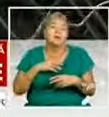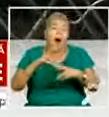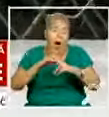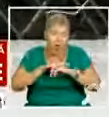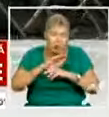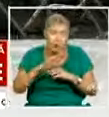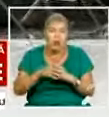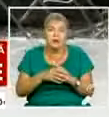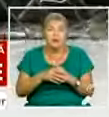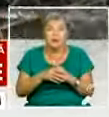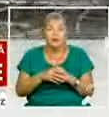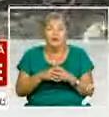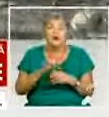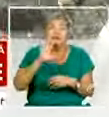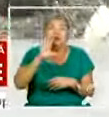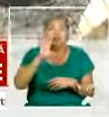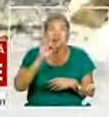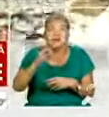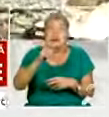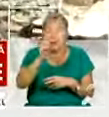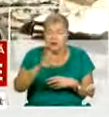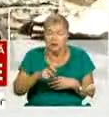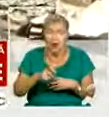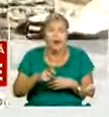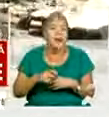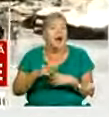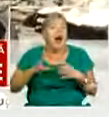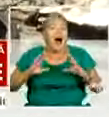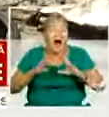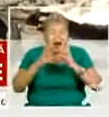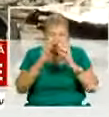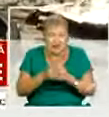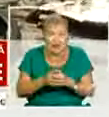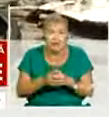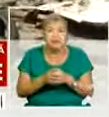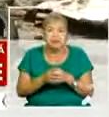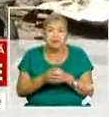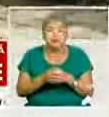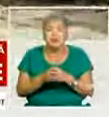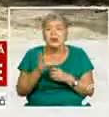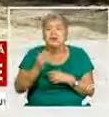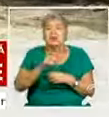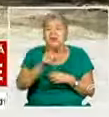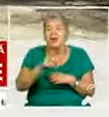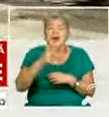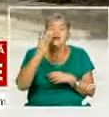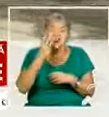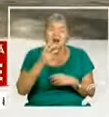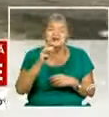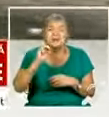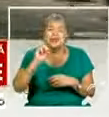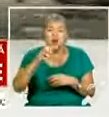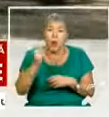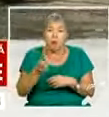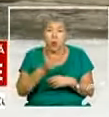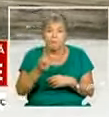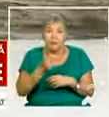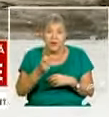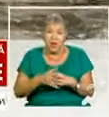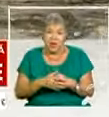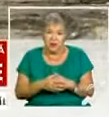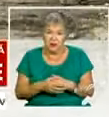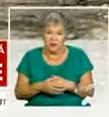au murit, peste 50 de persoane au fost rănite, printre care și 39 de pompieri.